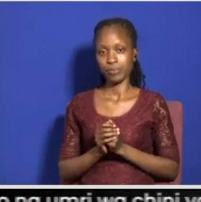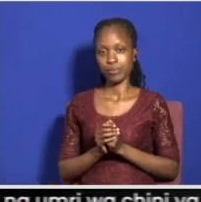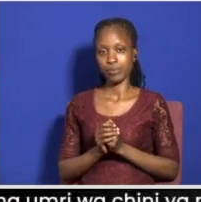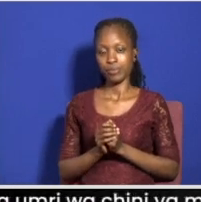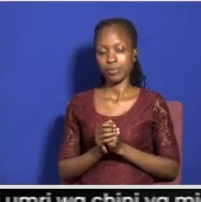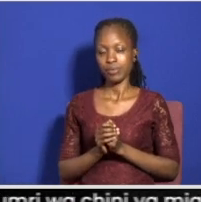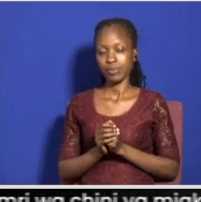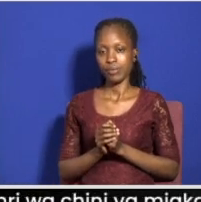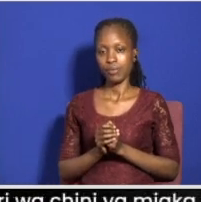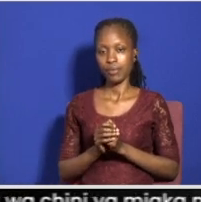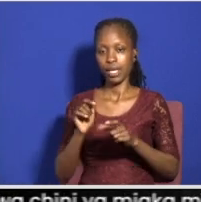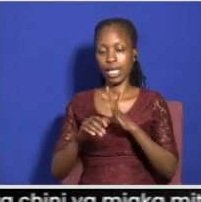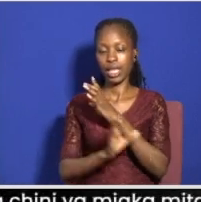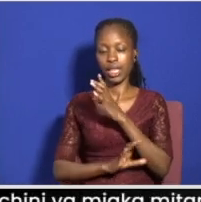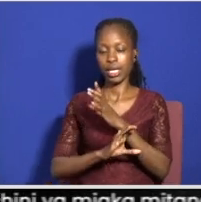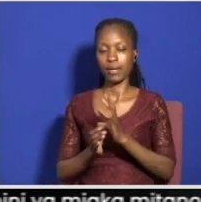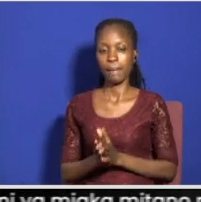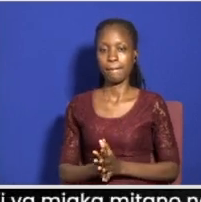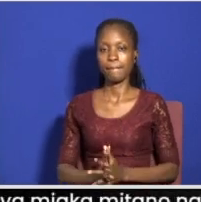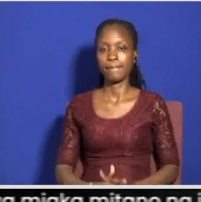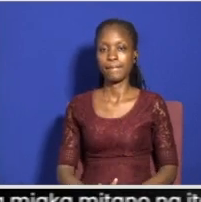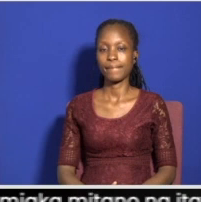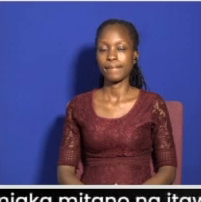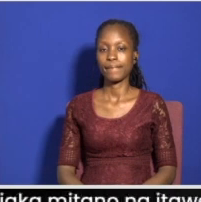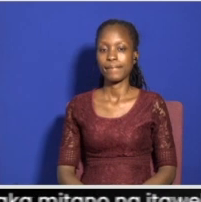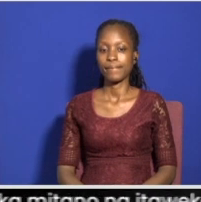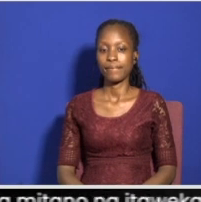wa TikTok humu nchini. Kwako studio ni Dickens.